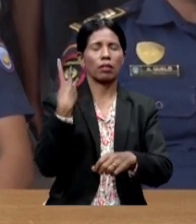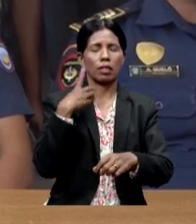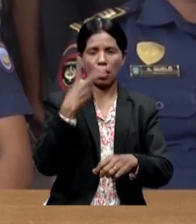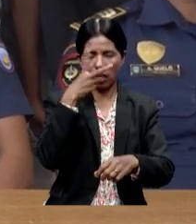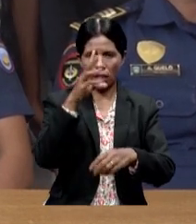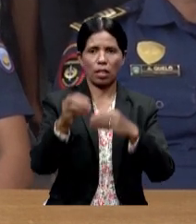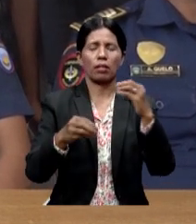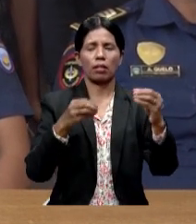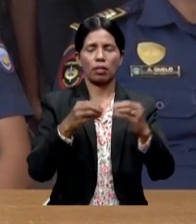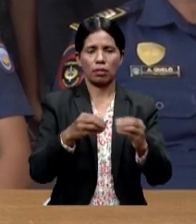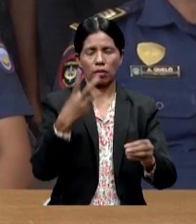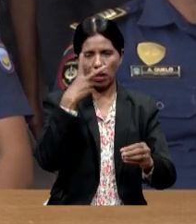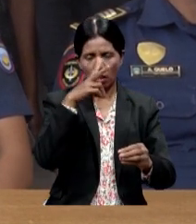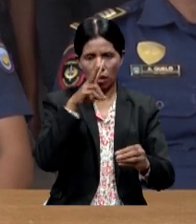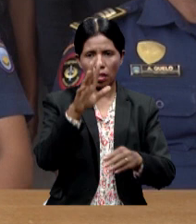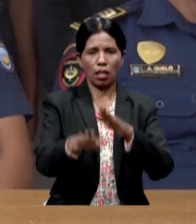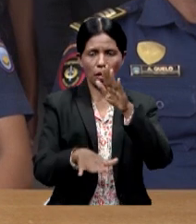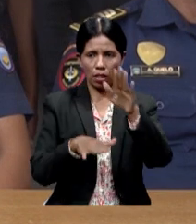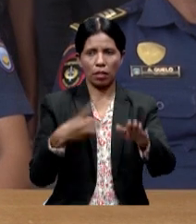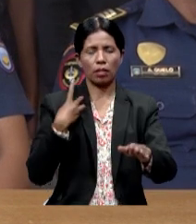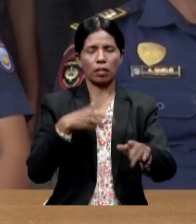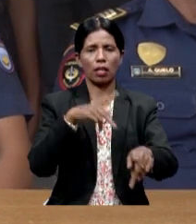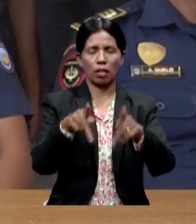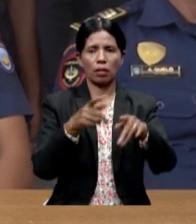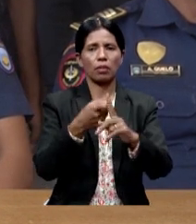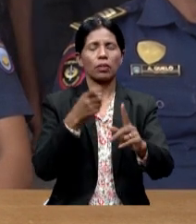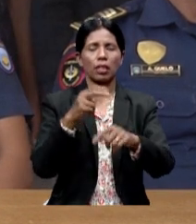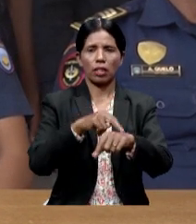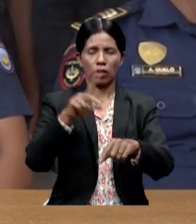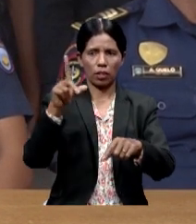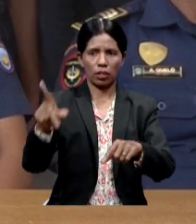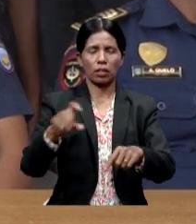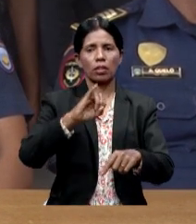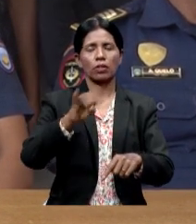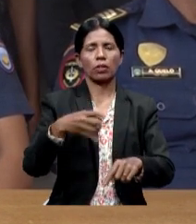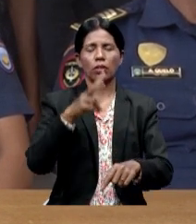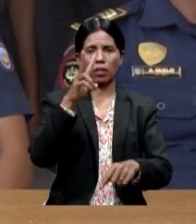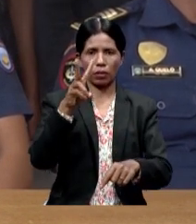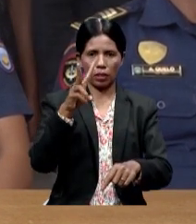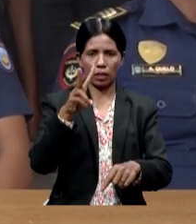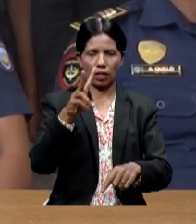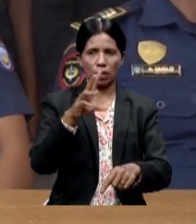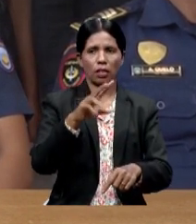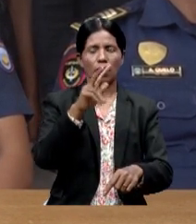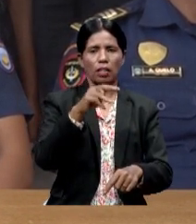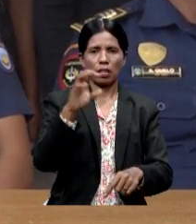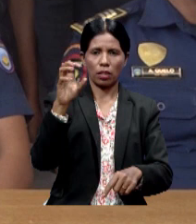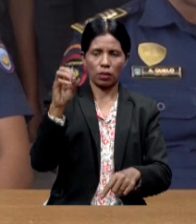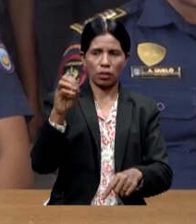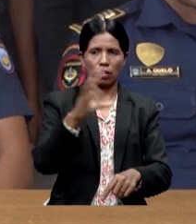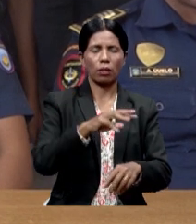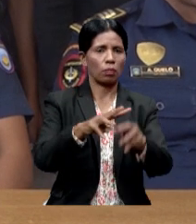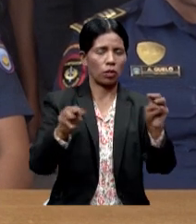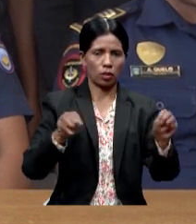prasaun, patroli ain, ita ni intelijen sira husi nasional, zota dois, ini dois ho